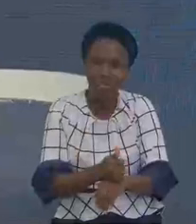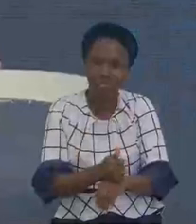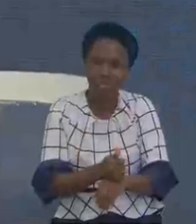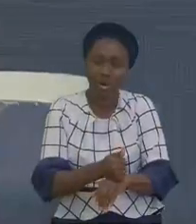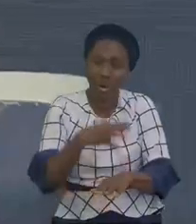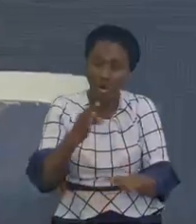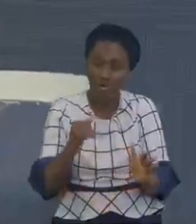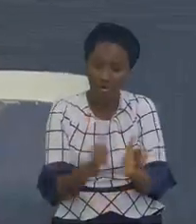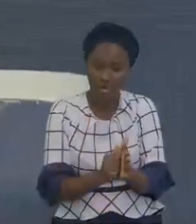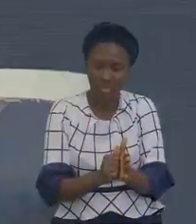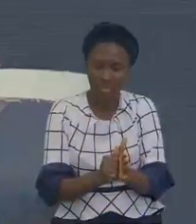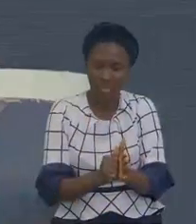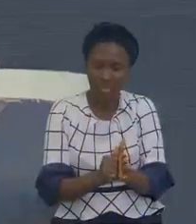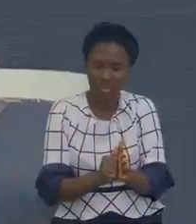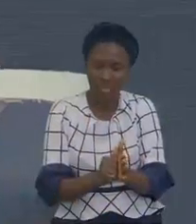l'évidence de ce salut,